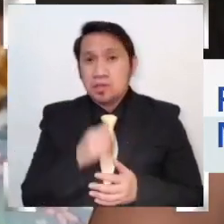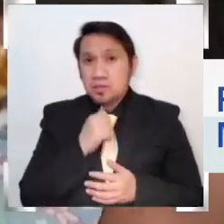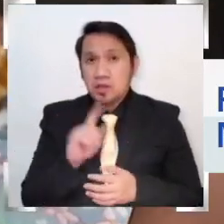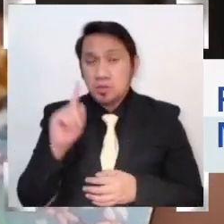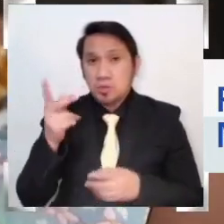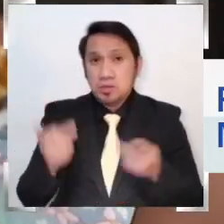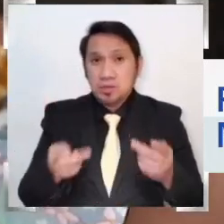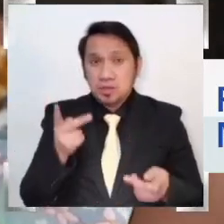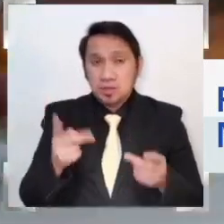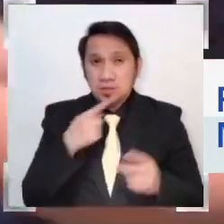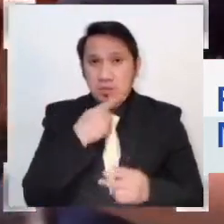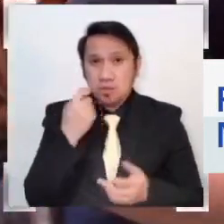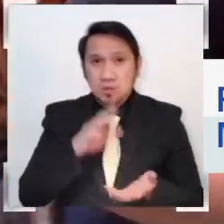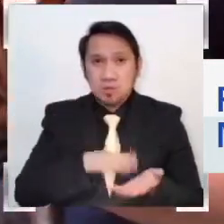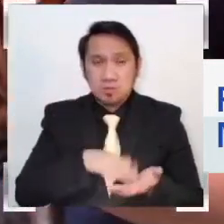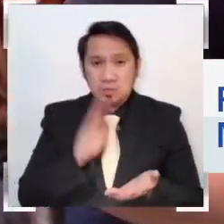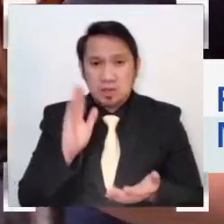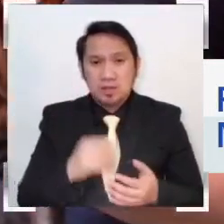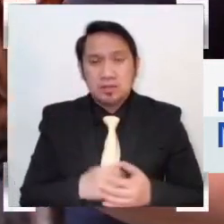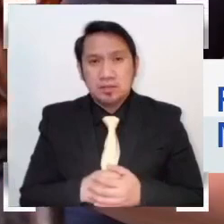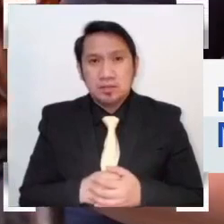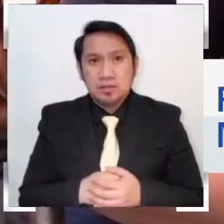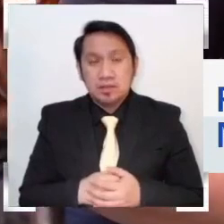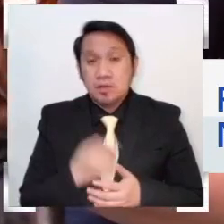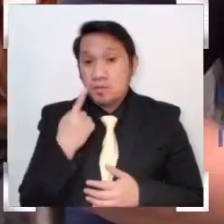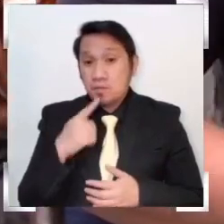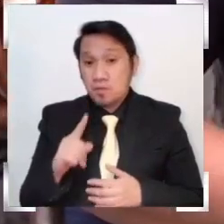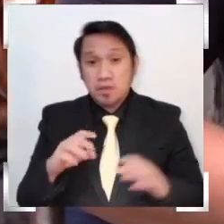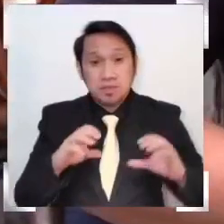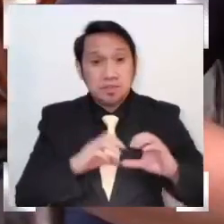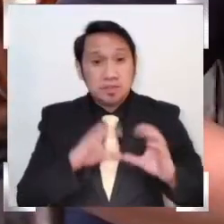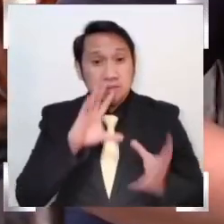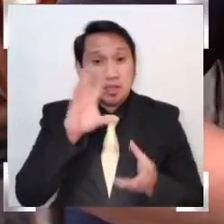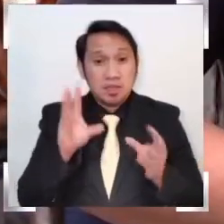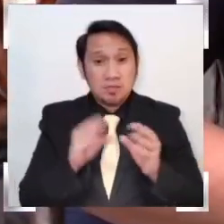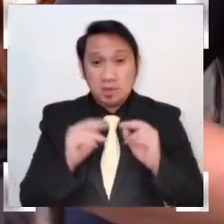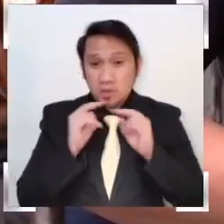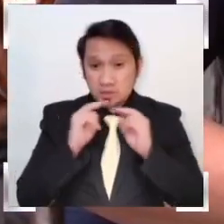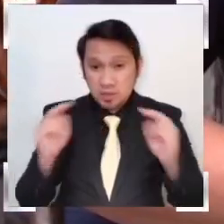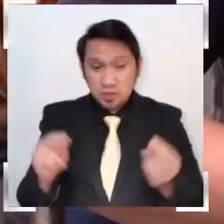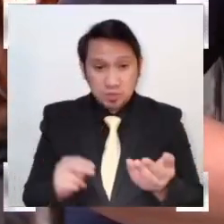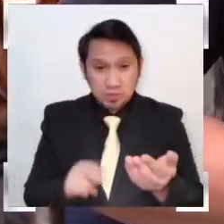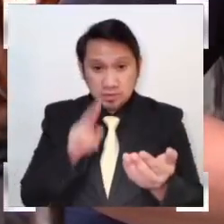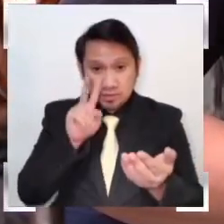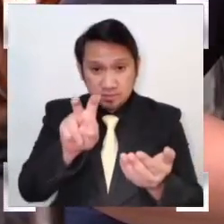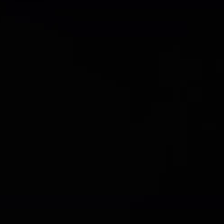medyo mahal po kasi. Para sa GMA Integrated News, Bernadette Reyes ang inyong saksi.